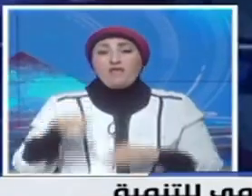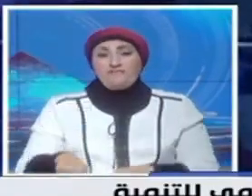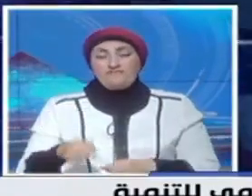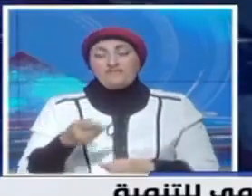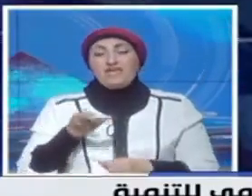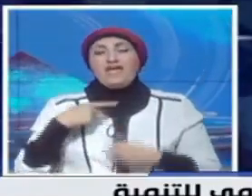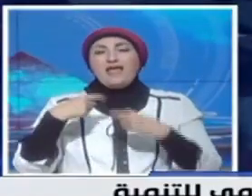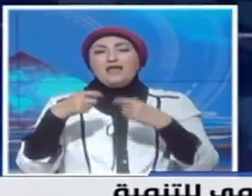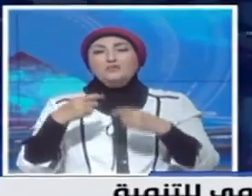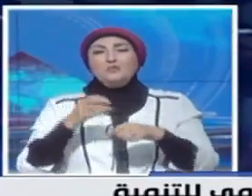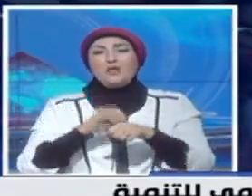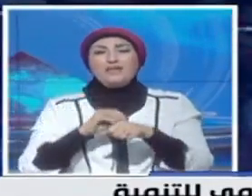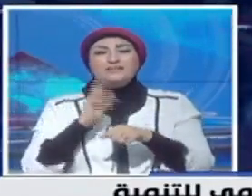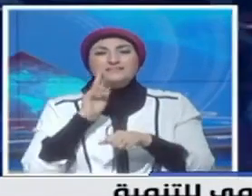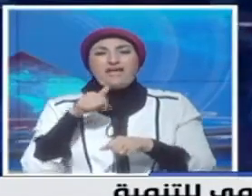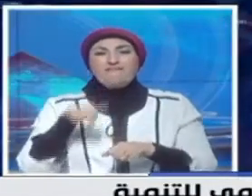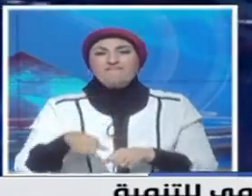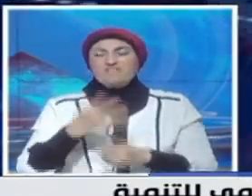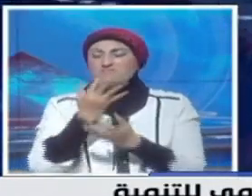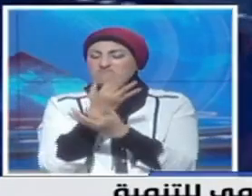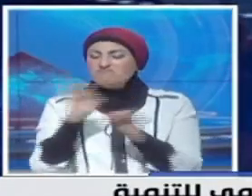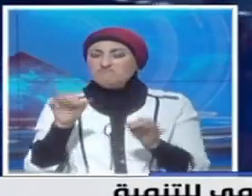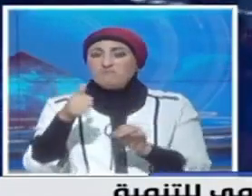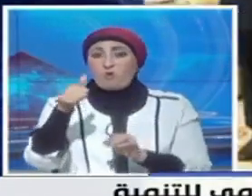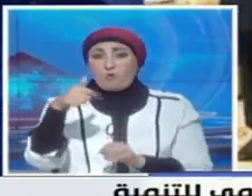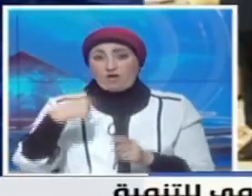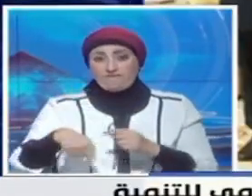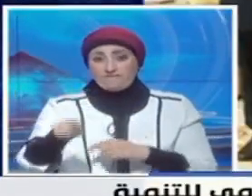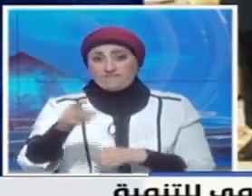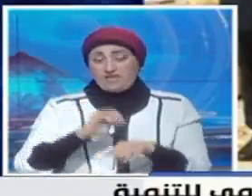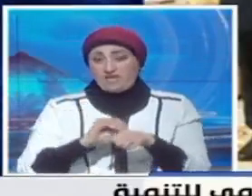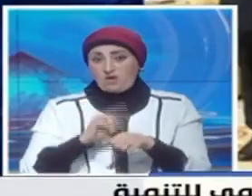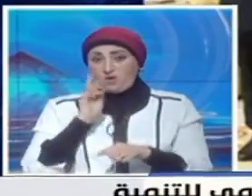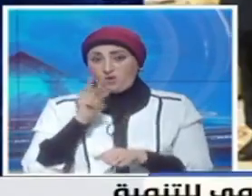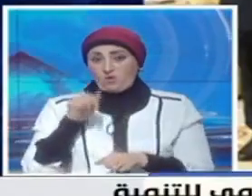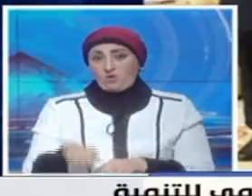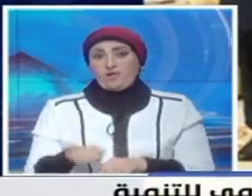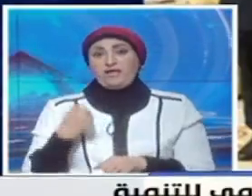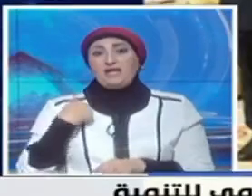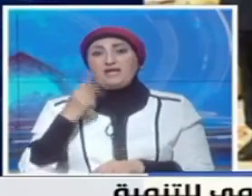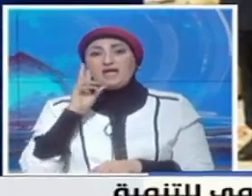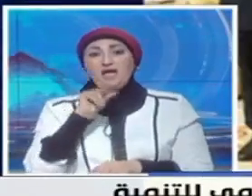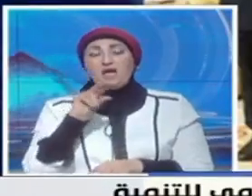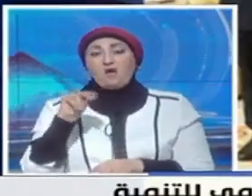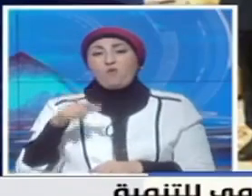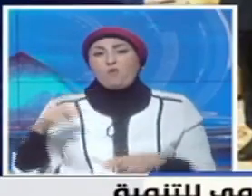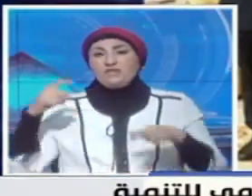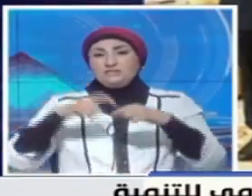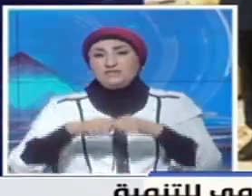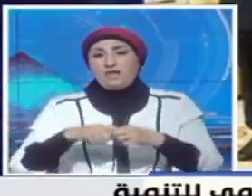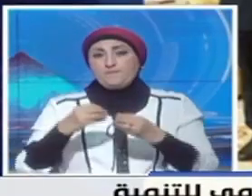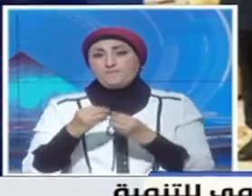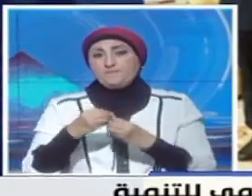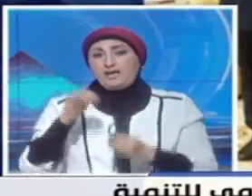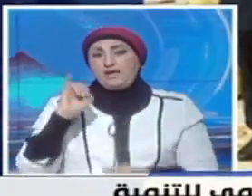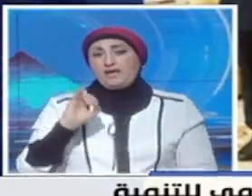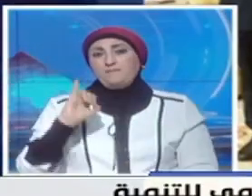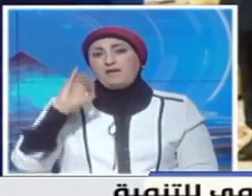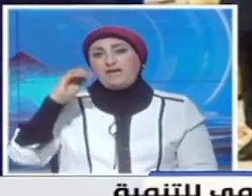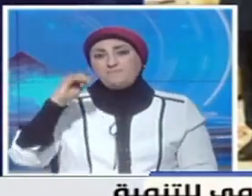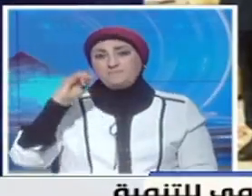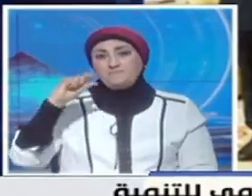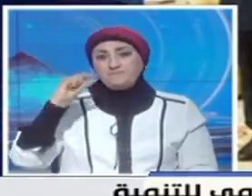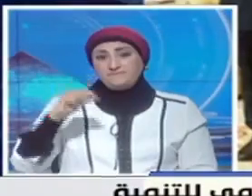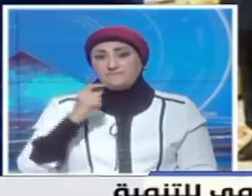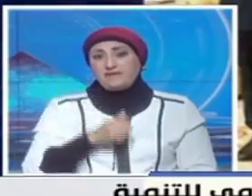الجديدة لضمان كفاءة تنفيذ المشروعات الجارية. كما بحثت المشاط تعزيز التعاون المشترك مع رئيس منتدى